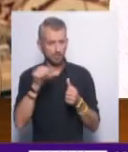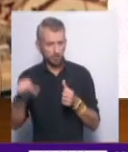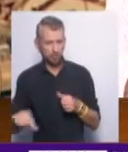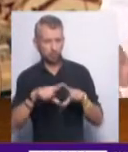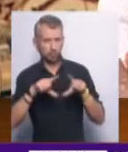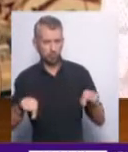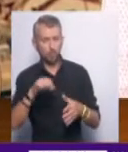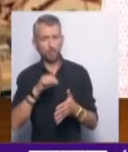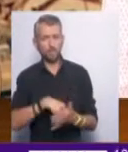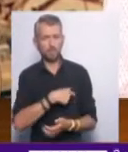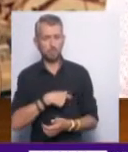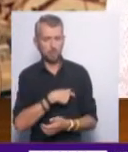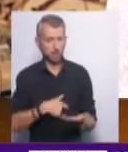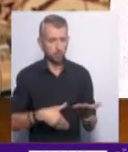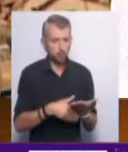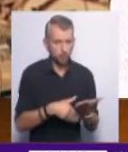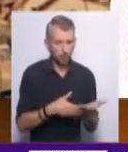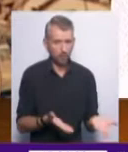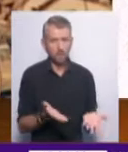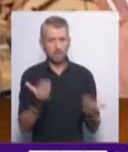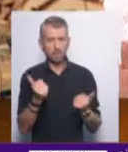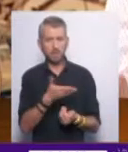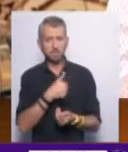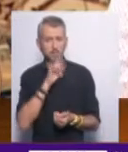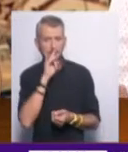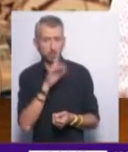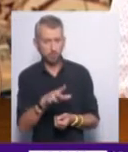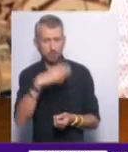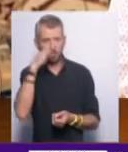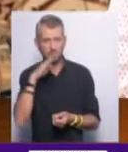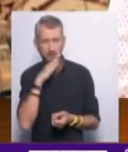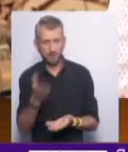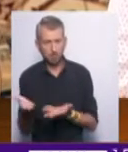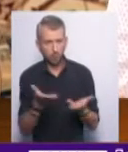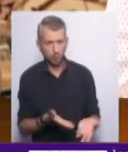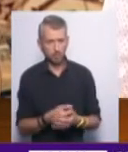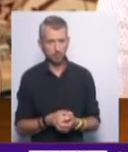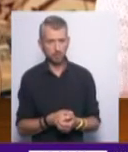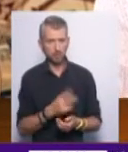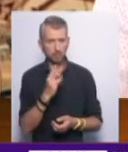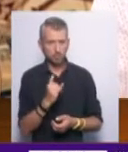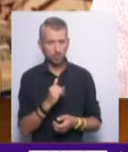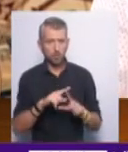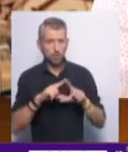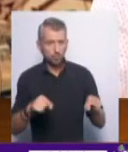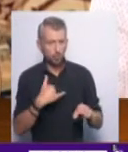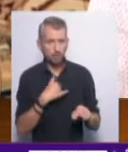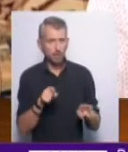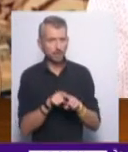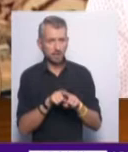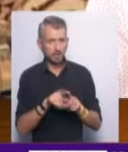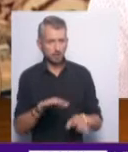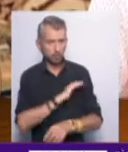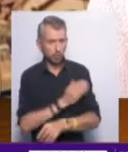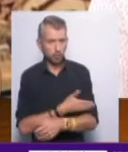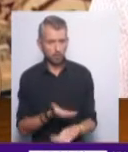від депутатської допомоги. Давайте ми не будемо батьків запрошувати. Ну, школи в нас не такі